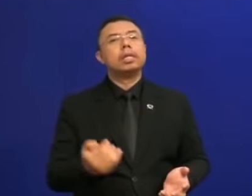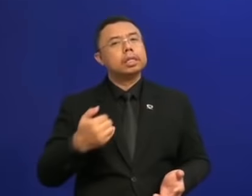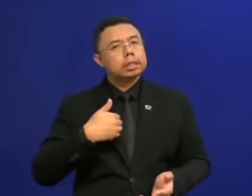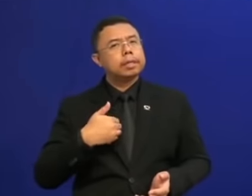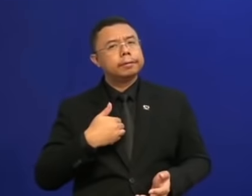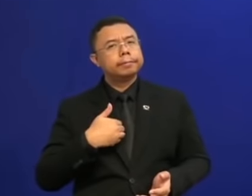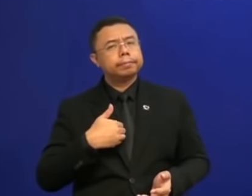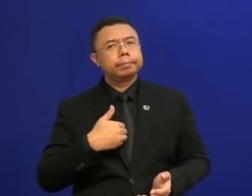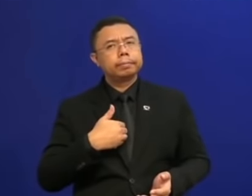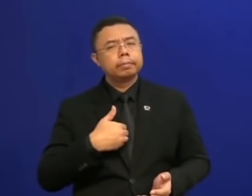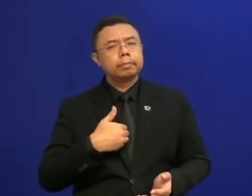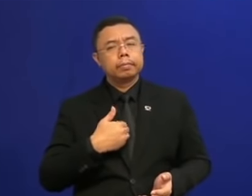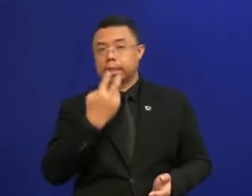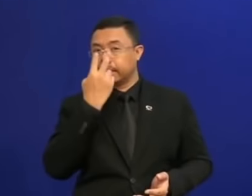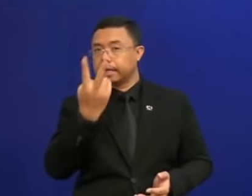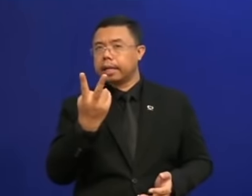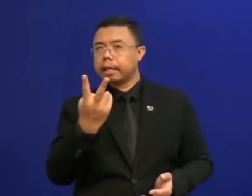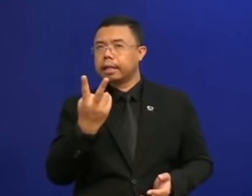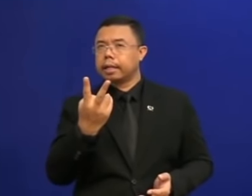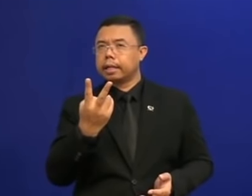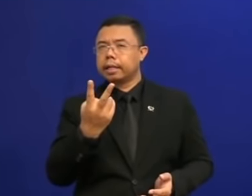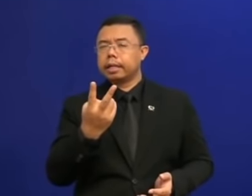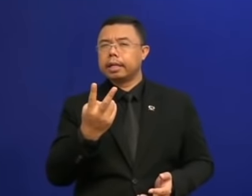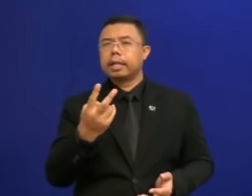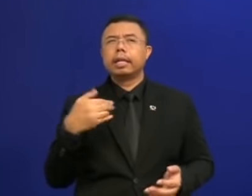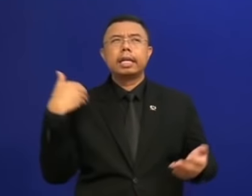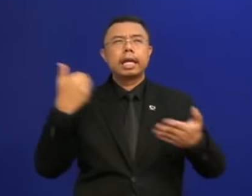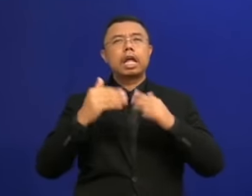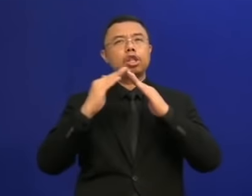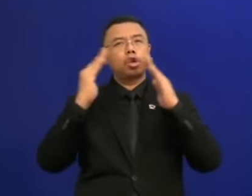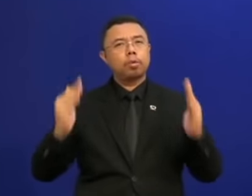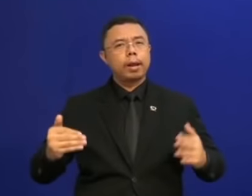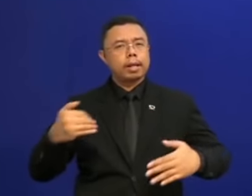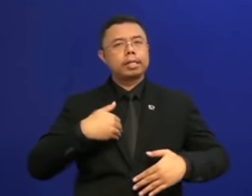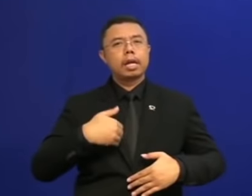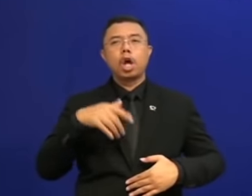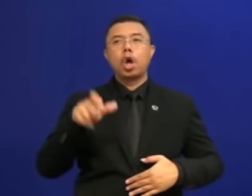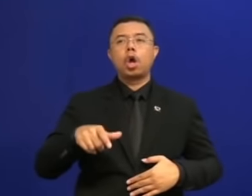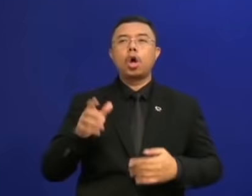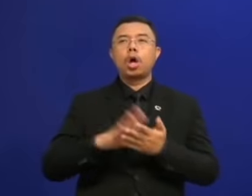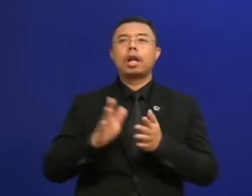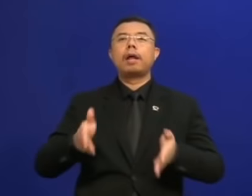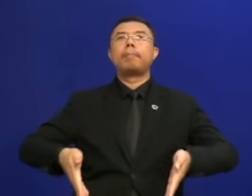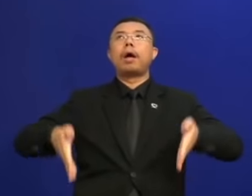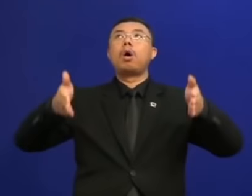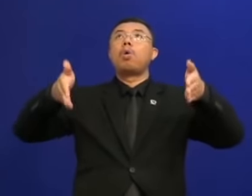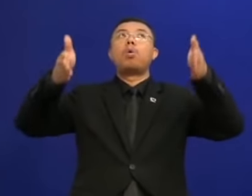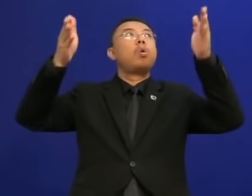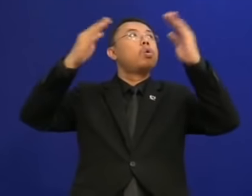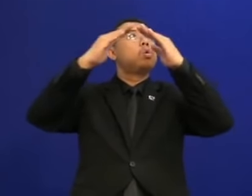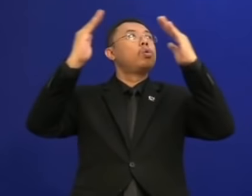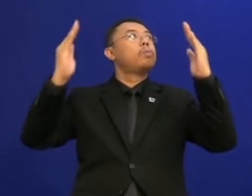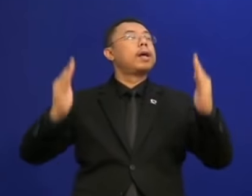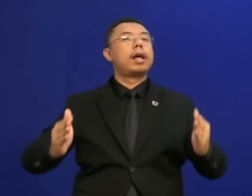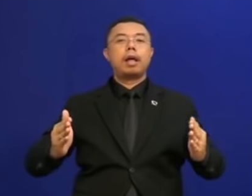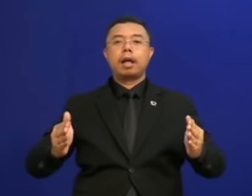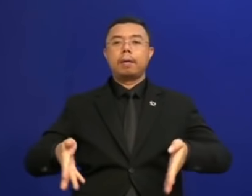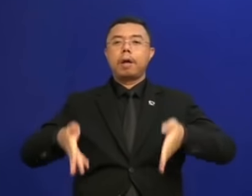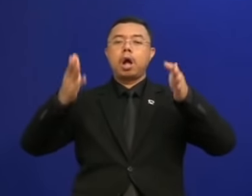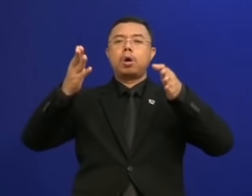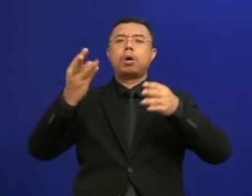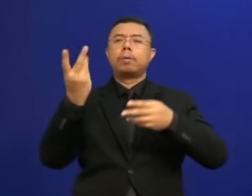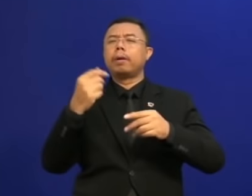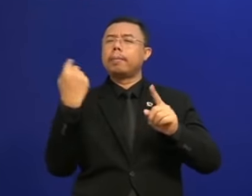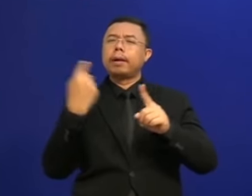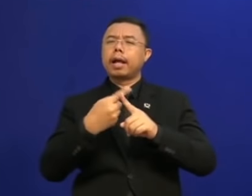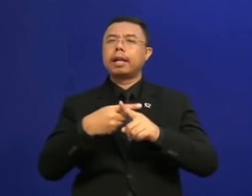Saya lihat tidak jauh dari rumah saya, orang lagi bangun rumah. Ya. Dan